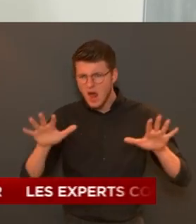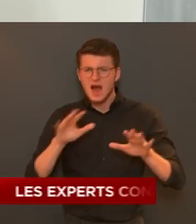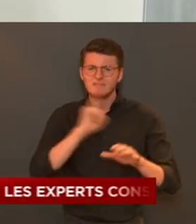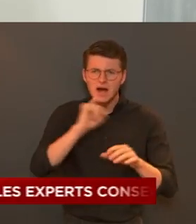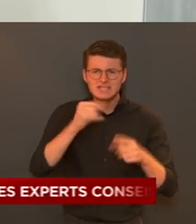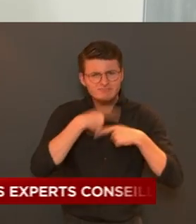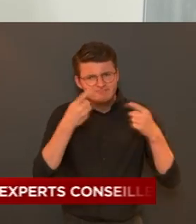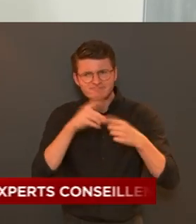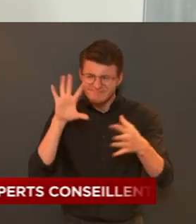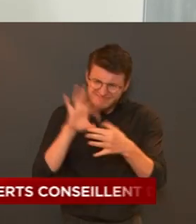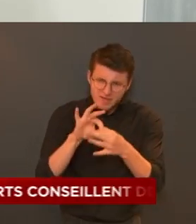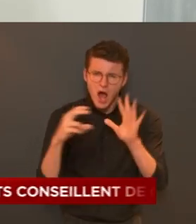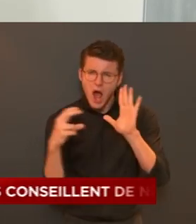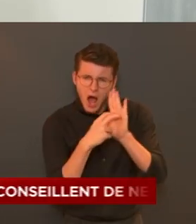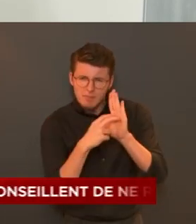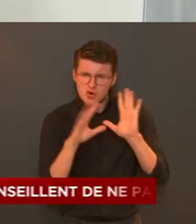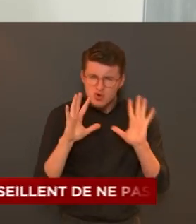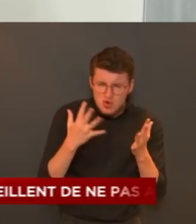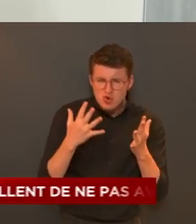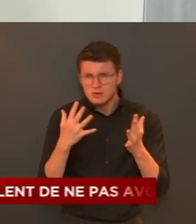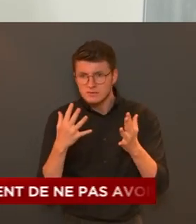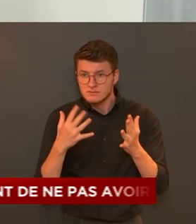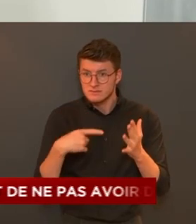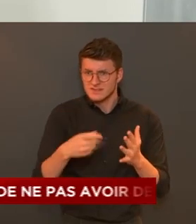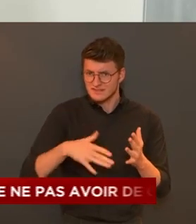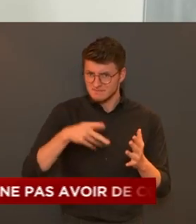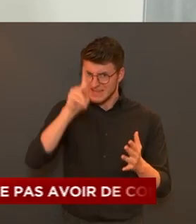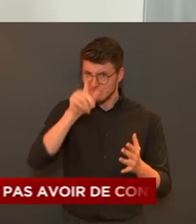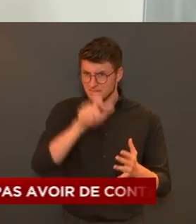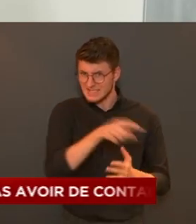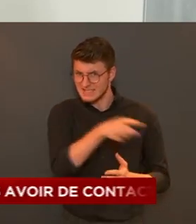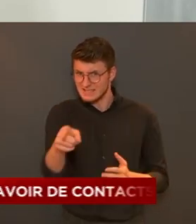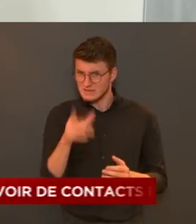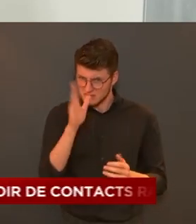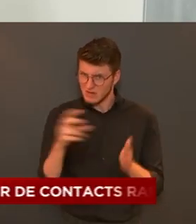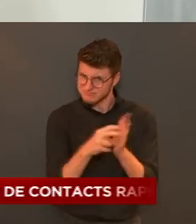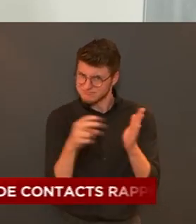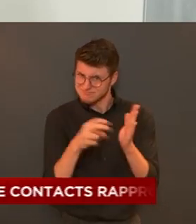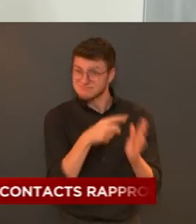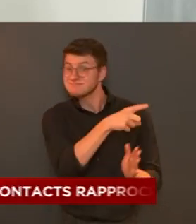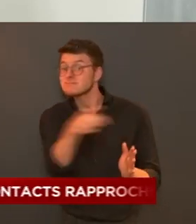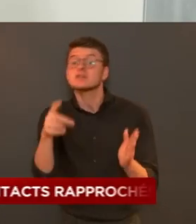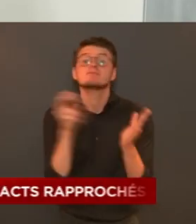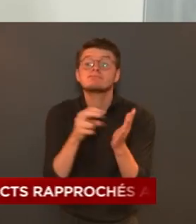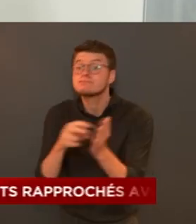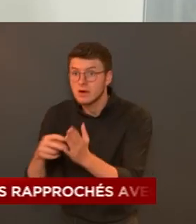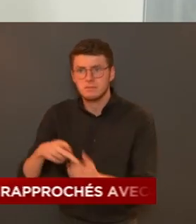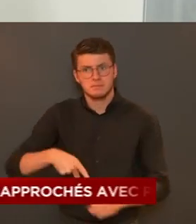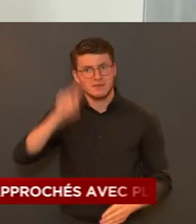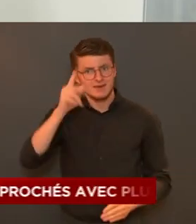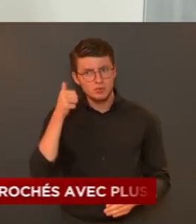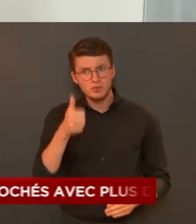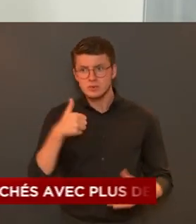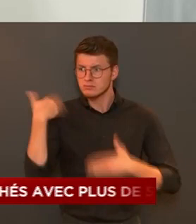donnera toutes les informations nécessaires sur l'application. Mais il est clair que plus les personnes vont utiliser